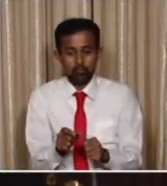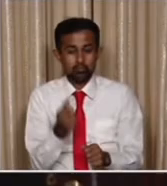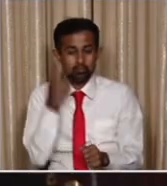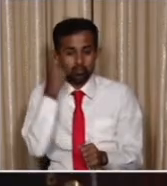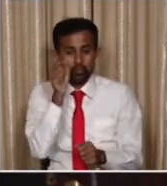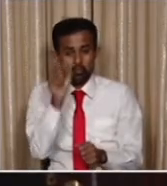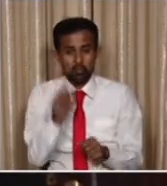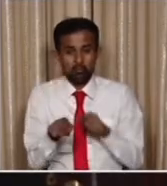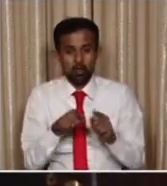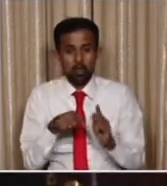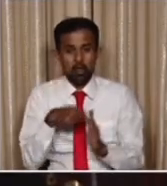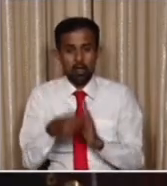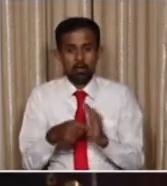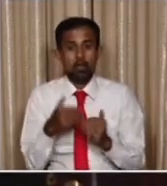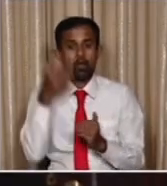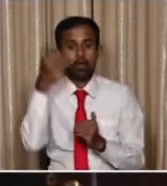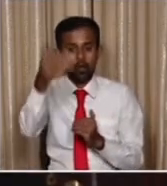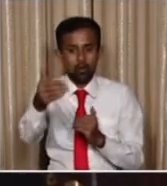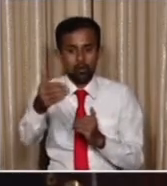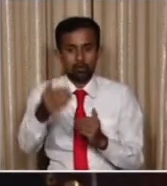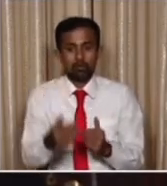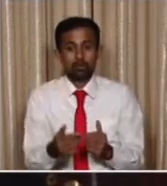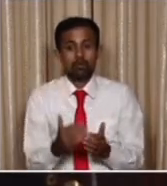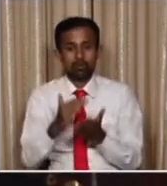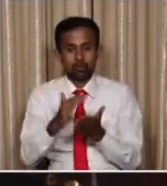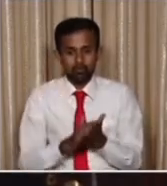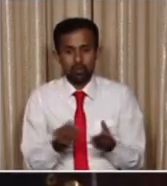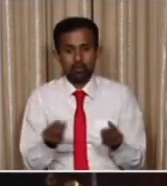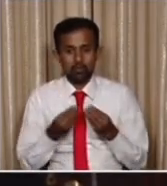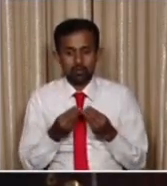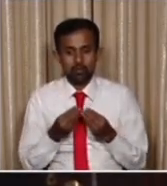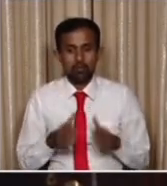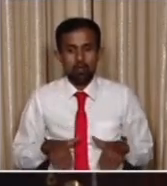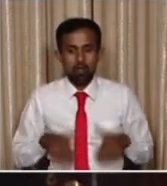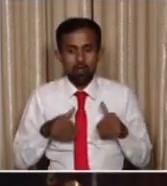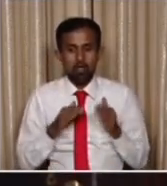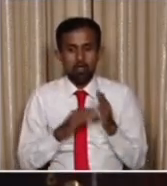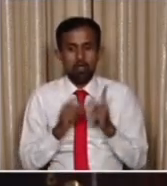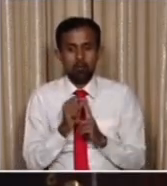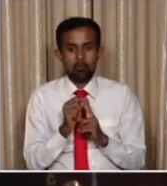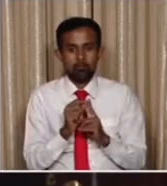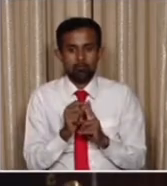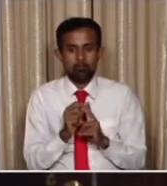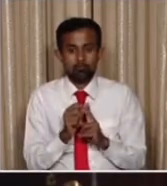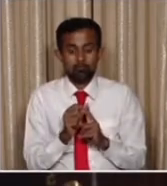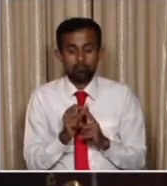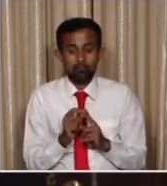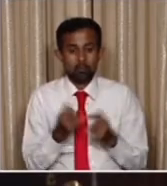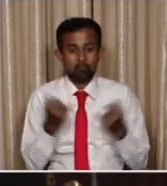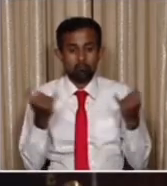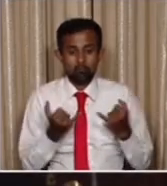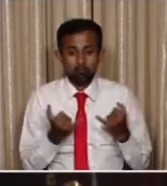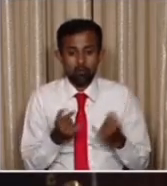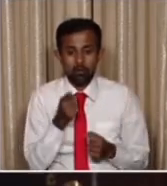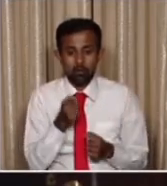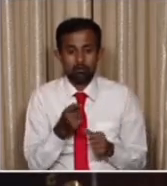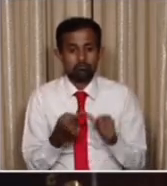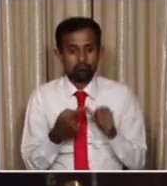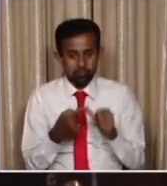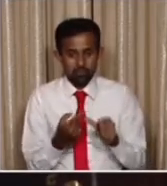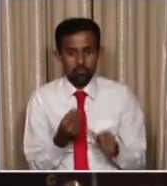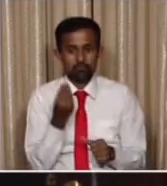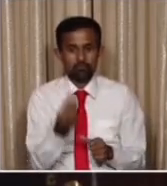වශයෙන් රටට අනාගතයට යමක් කරන්න මේ සෞඛ්‍ය අමාත්‍යාංශයේ වෙලාගත දූෂණයට පිළිතුරු